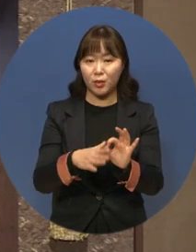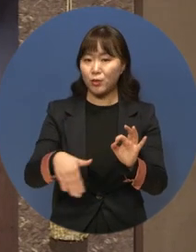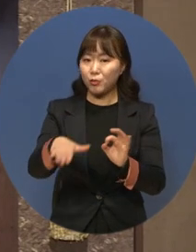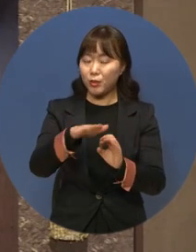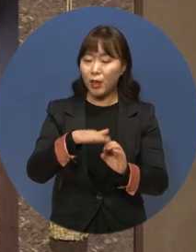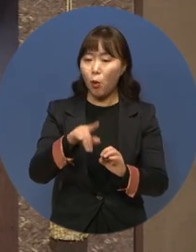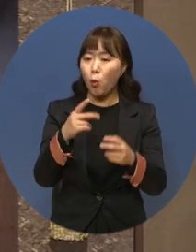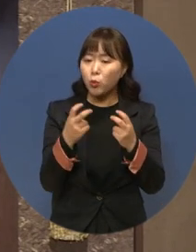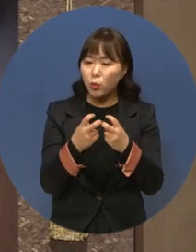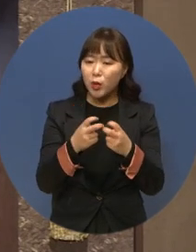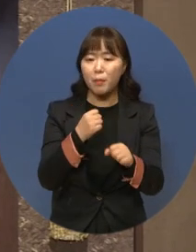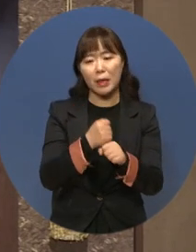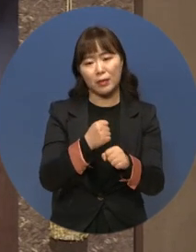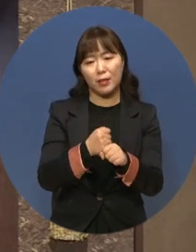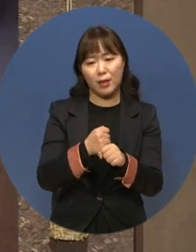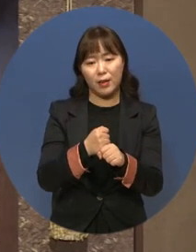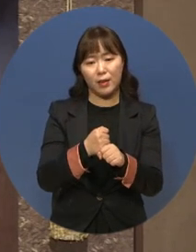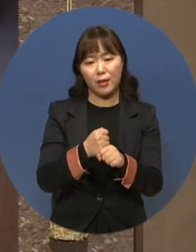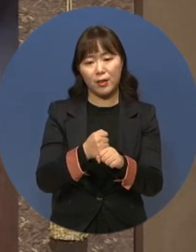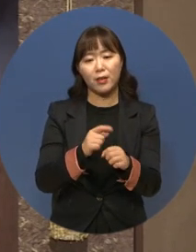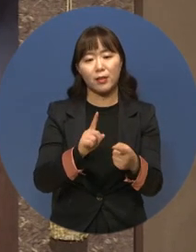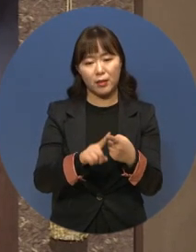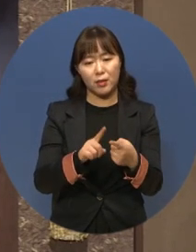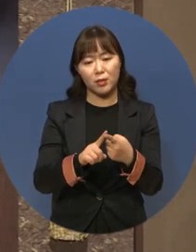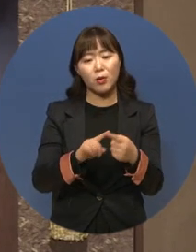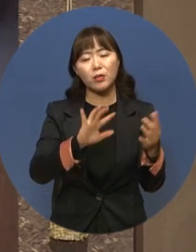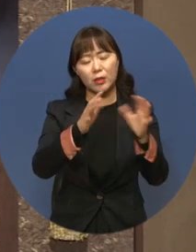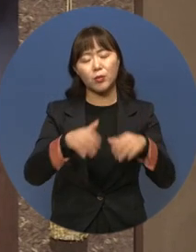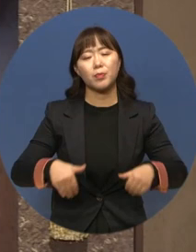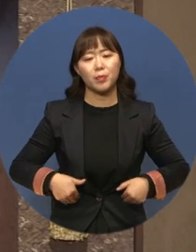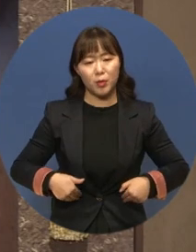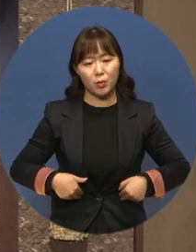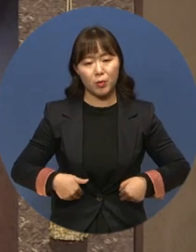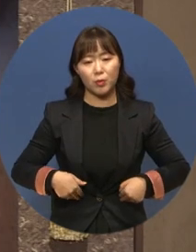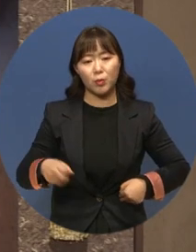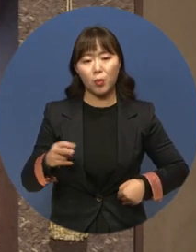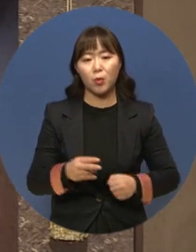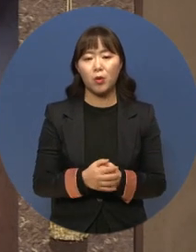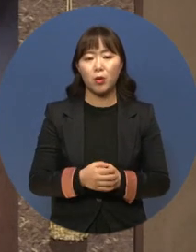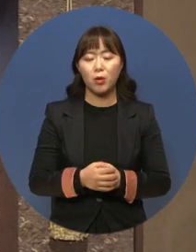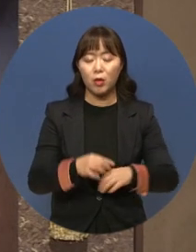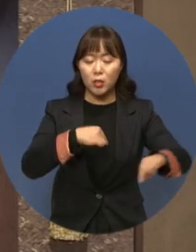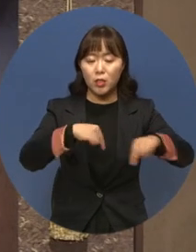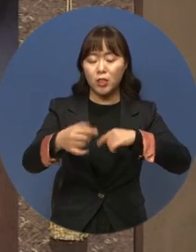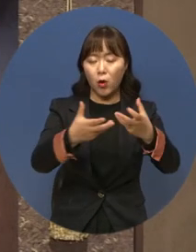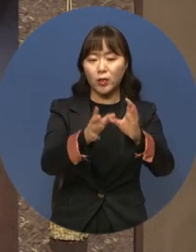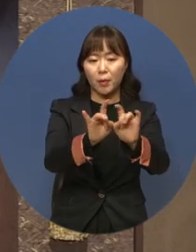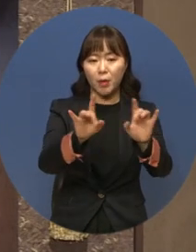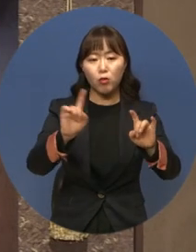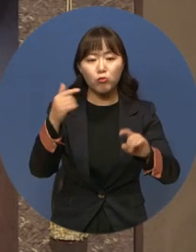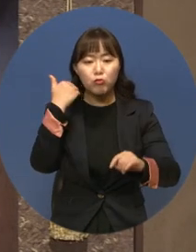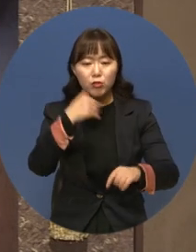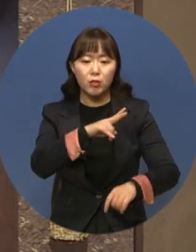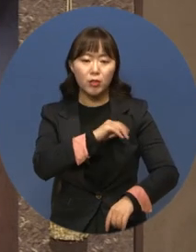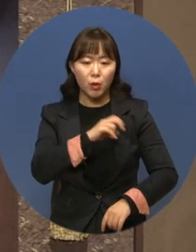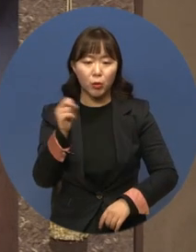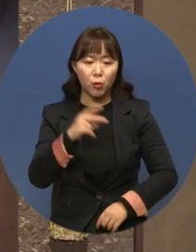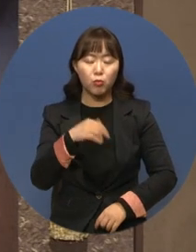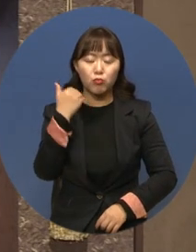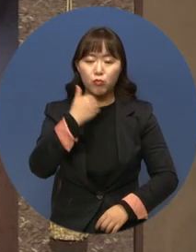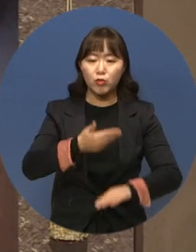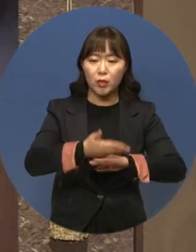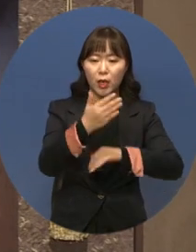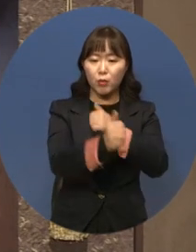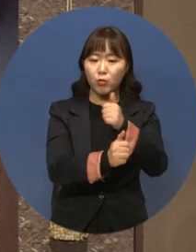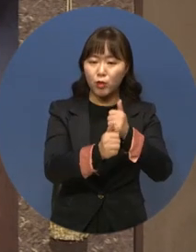우리가 이제 이것을 어떻게 만들어 나갈 것인가를 이제 의논해야죠. 그리고 이제 어디 정당별 어느 의원들하고 또는 네.